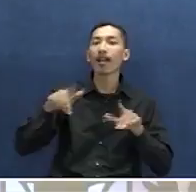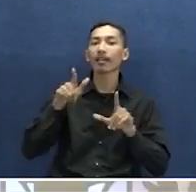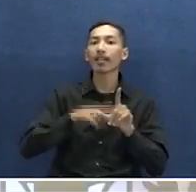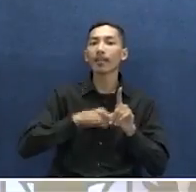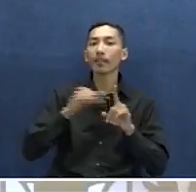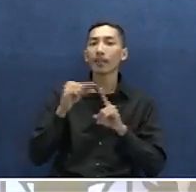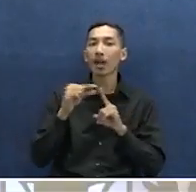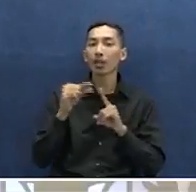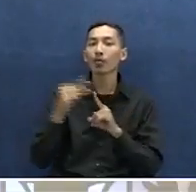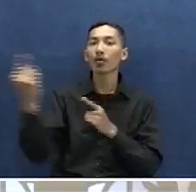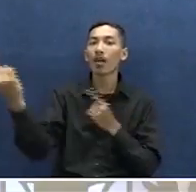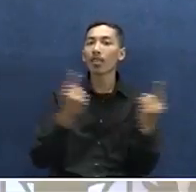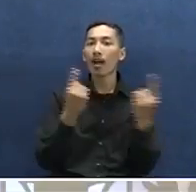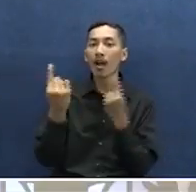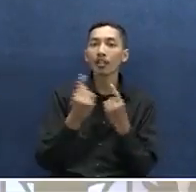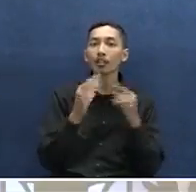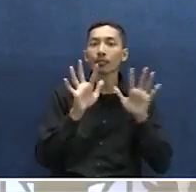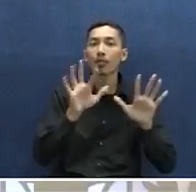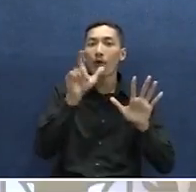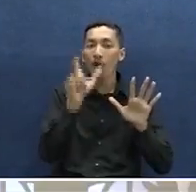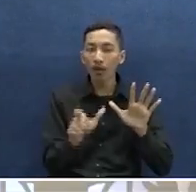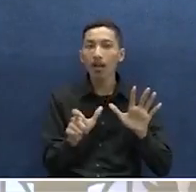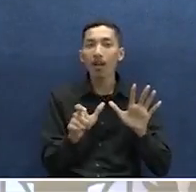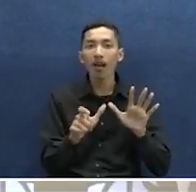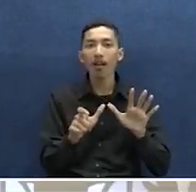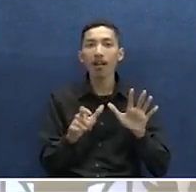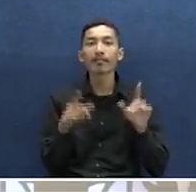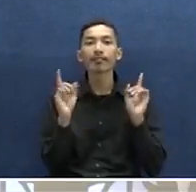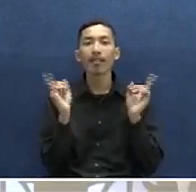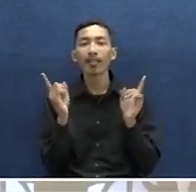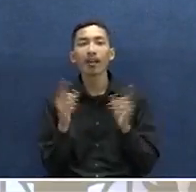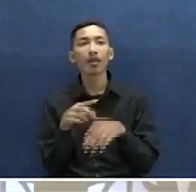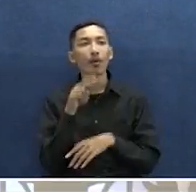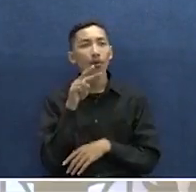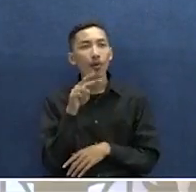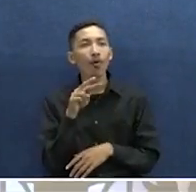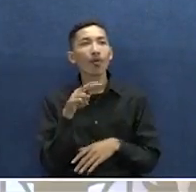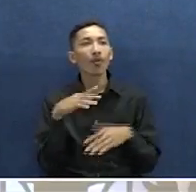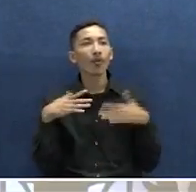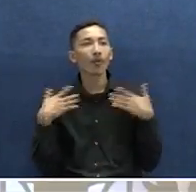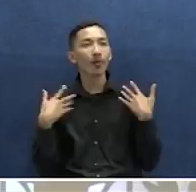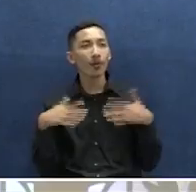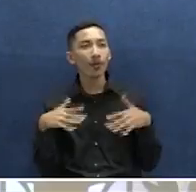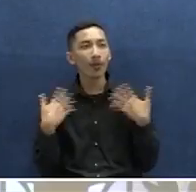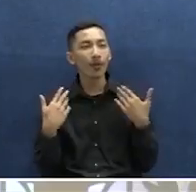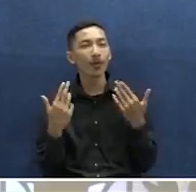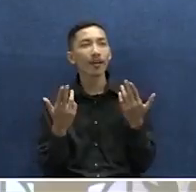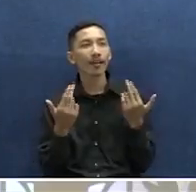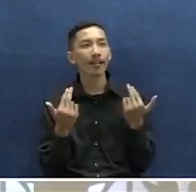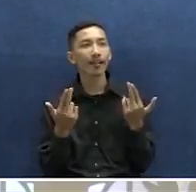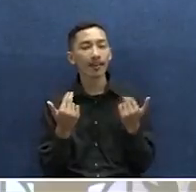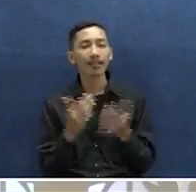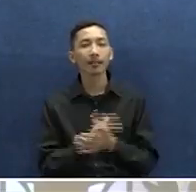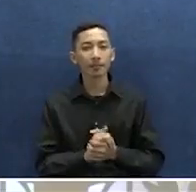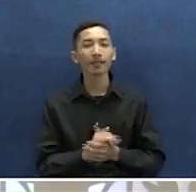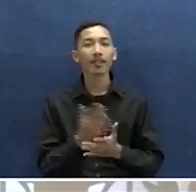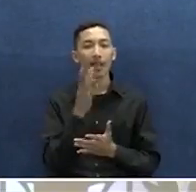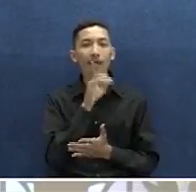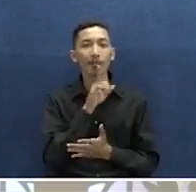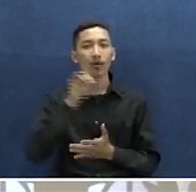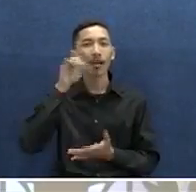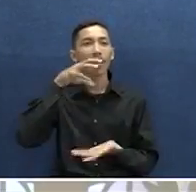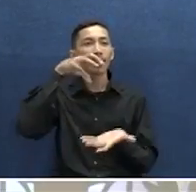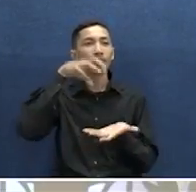jus mereka kek nyantai buka laptop ngerjain tugas atau aku agak sedikit message Aku merasa bahwa Wah alhamdulillah gitu mudah-mudahan